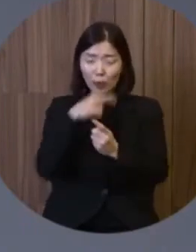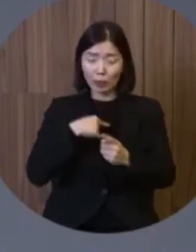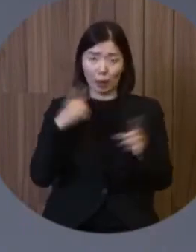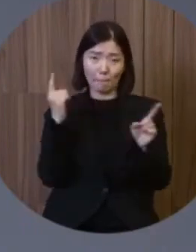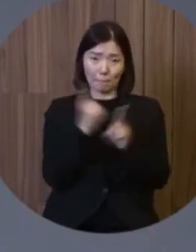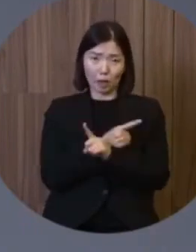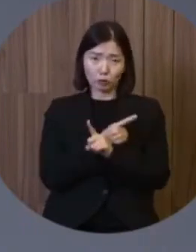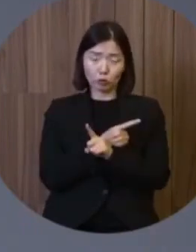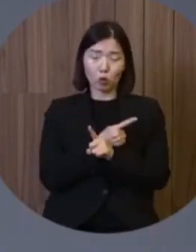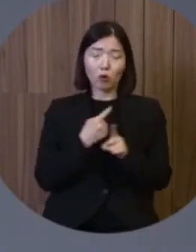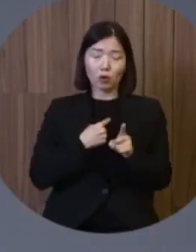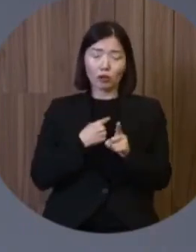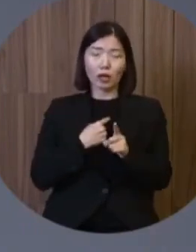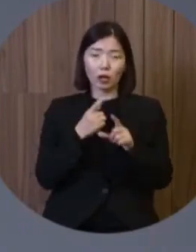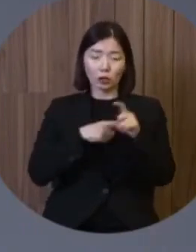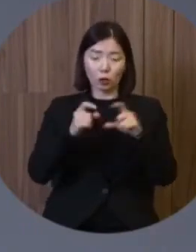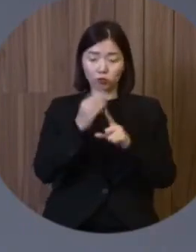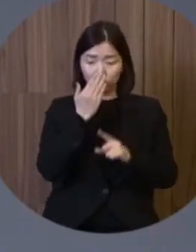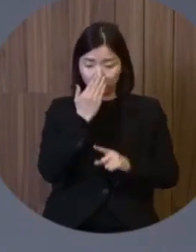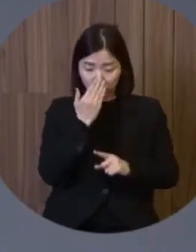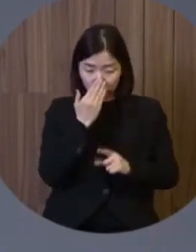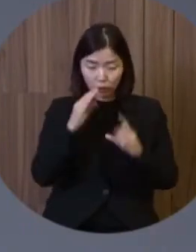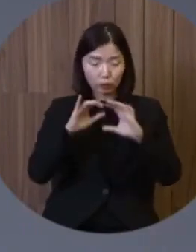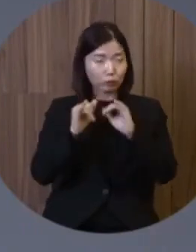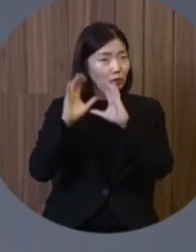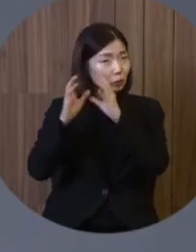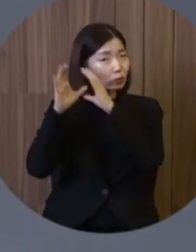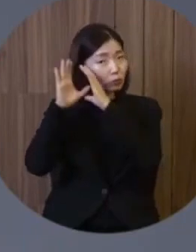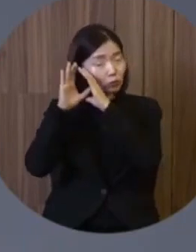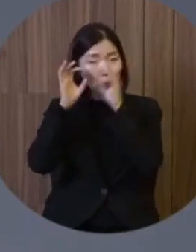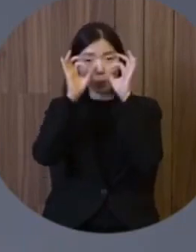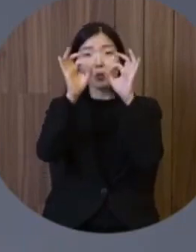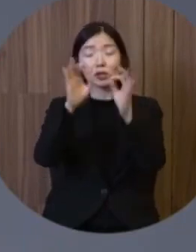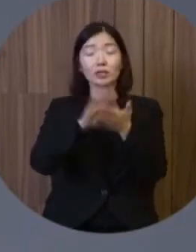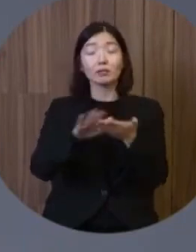바꾸고 비우고 더 겸허하게 국민의 목소리를 듣겠습니다.